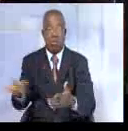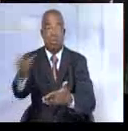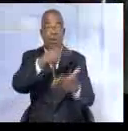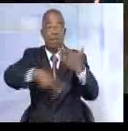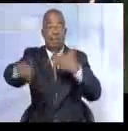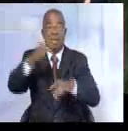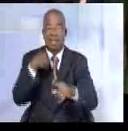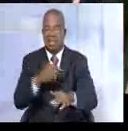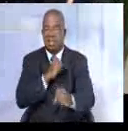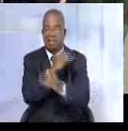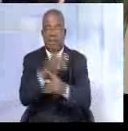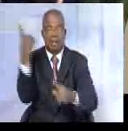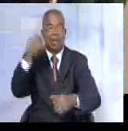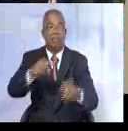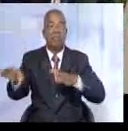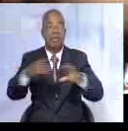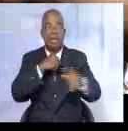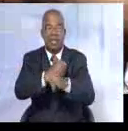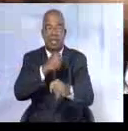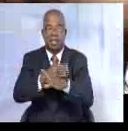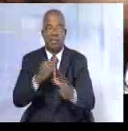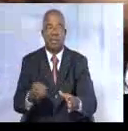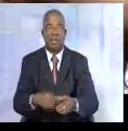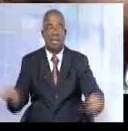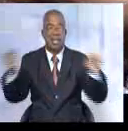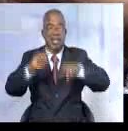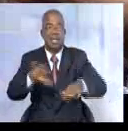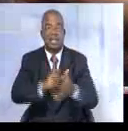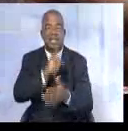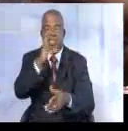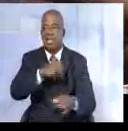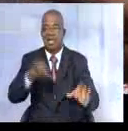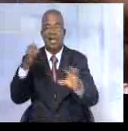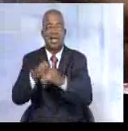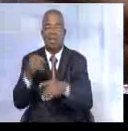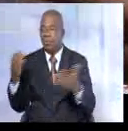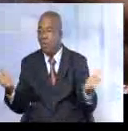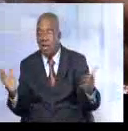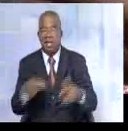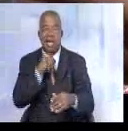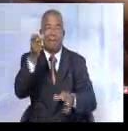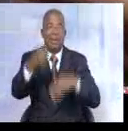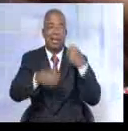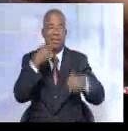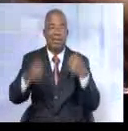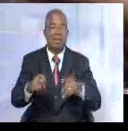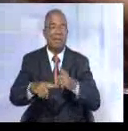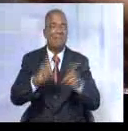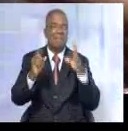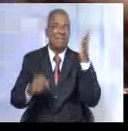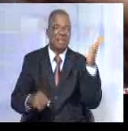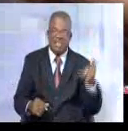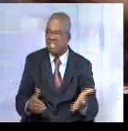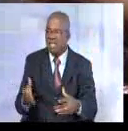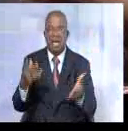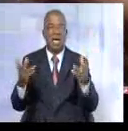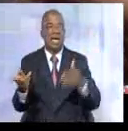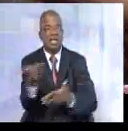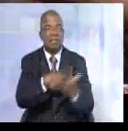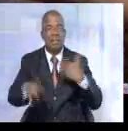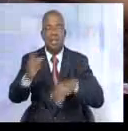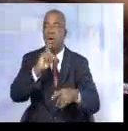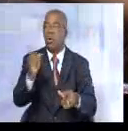d'ici à décembre 2013. Quand c'est à l'intérieur, les populations ne sont pas touchées. Quand c'est à l'extérieur, les populations sont touchées. Donc au